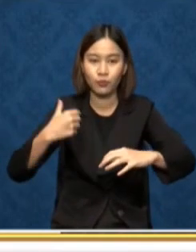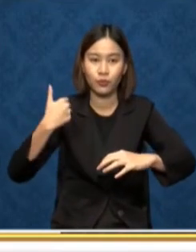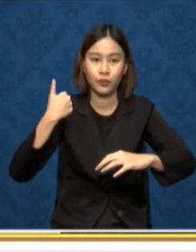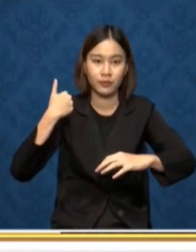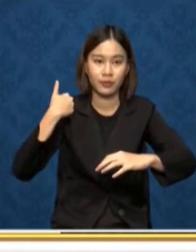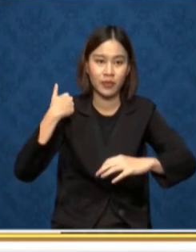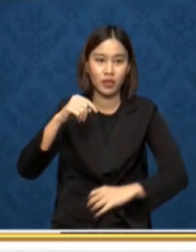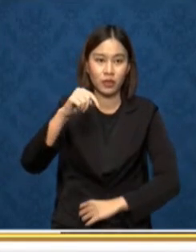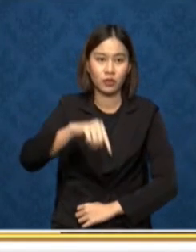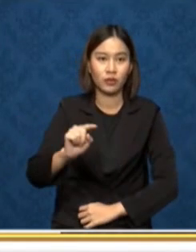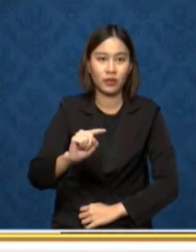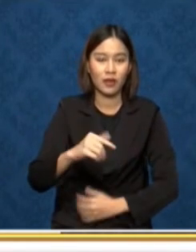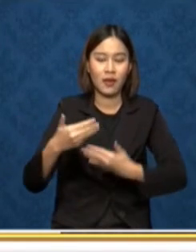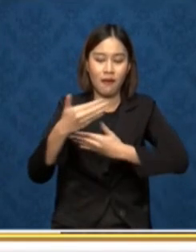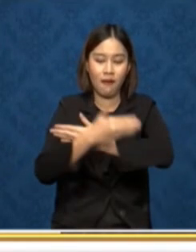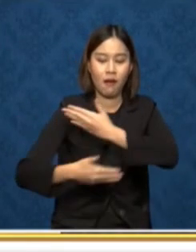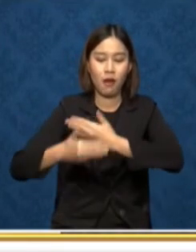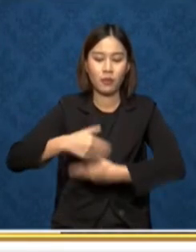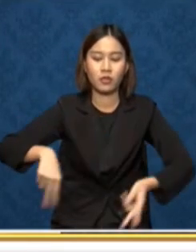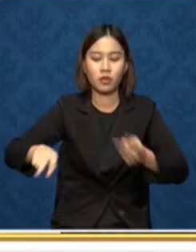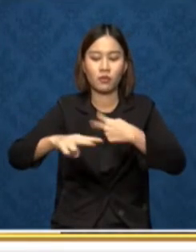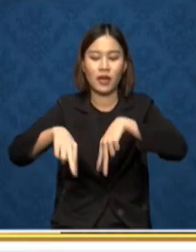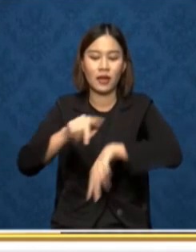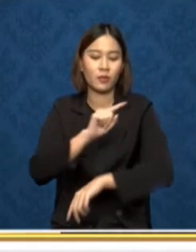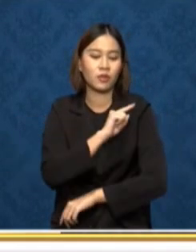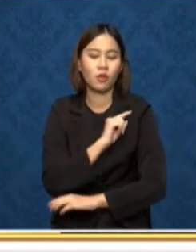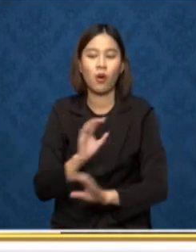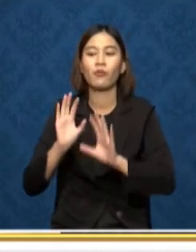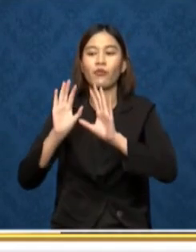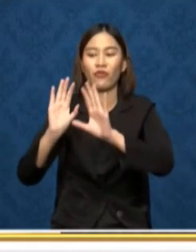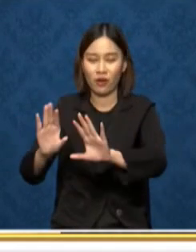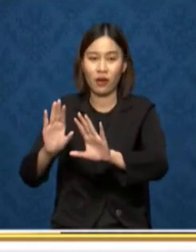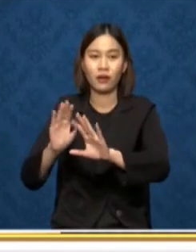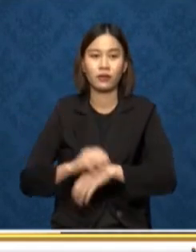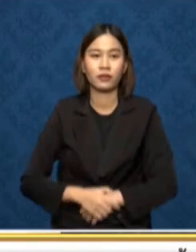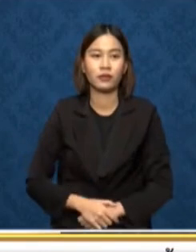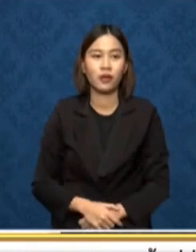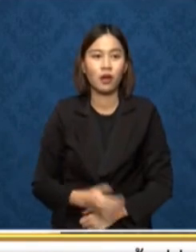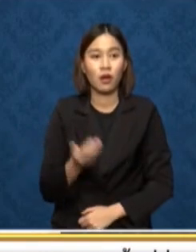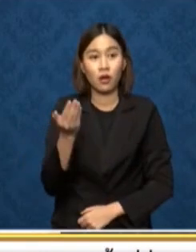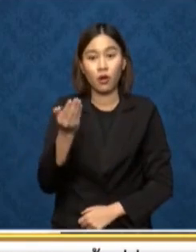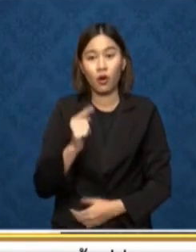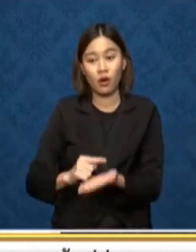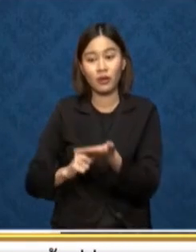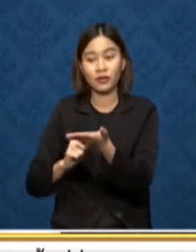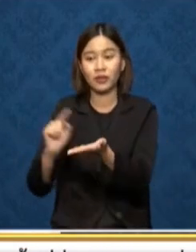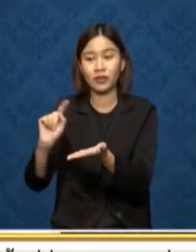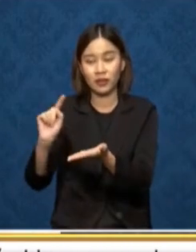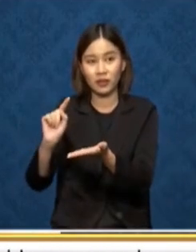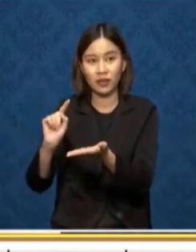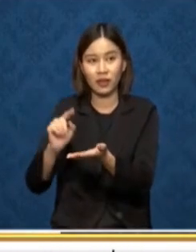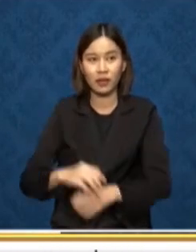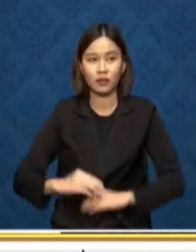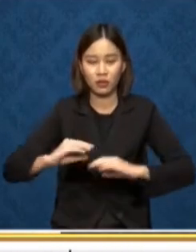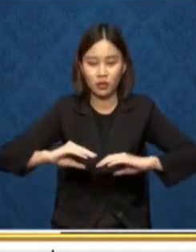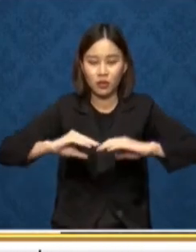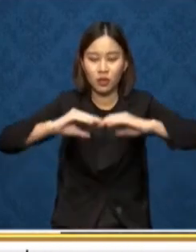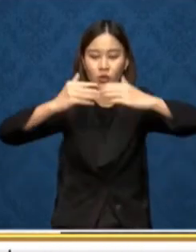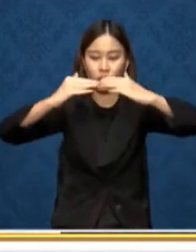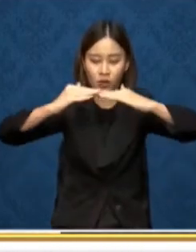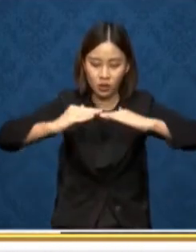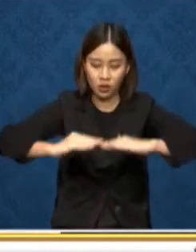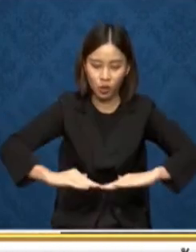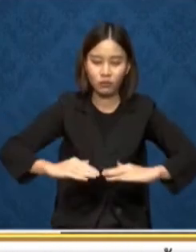ครัจุด นี้ เป็ พื้ท ของ ก ล ไ แ ทรีษ ไย ครัจึง ขอ ฝาก ว่ เดื ร้อน พร้ ขอ เสน wic ระ ดับ เนิน ด